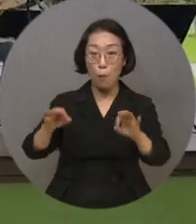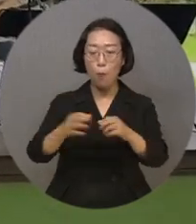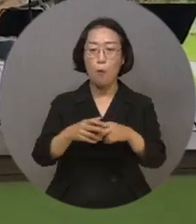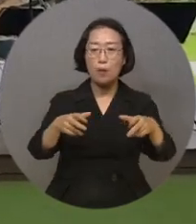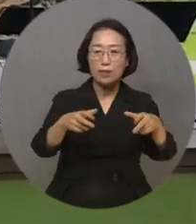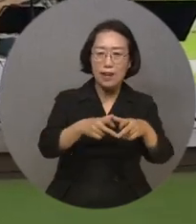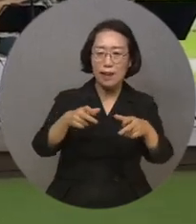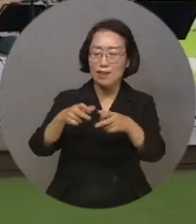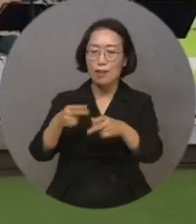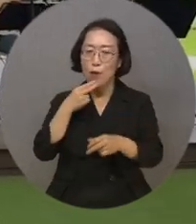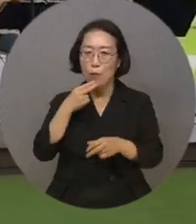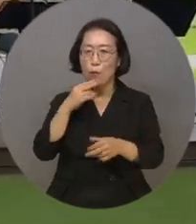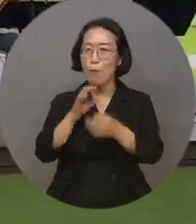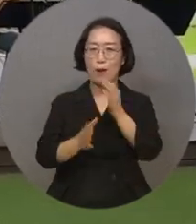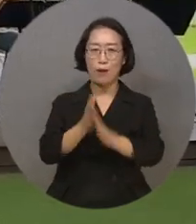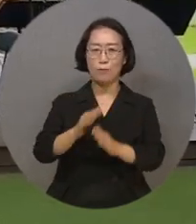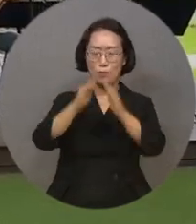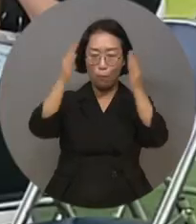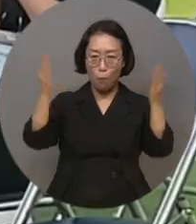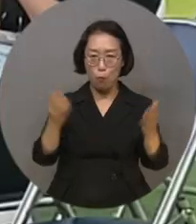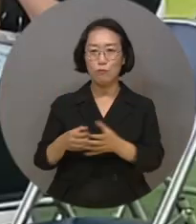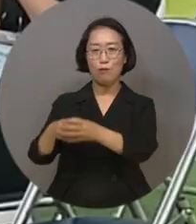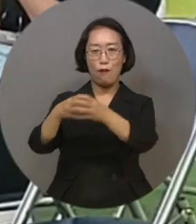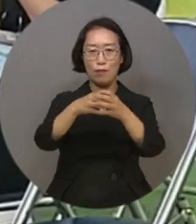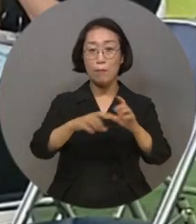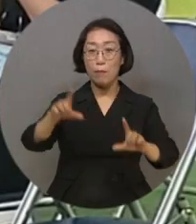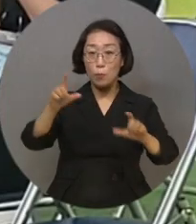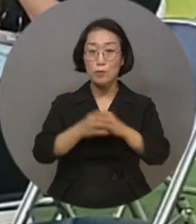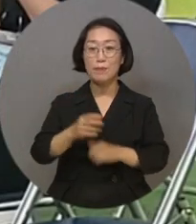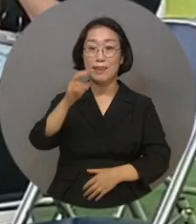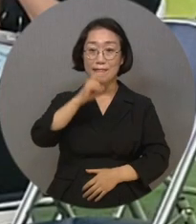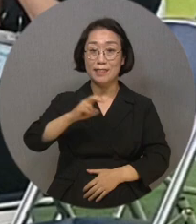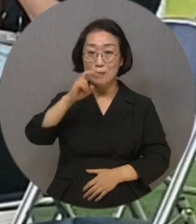비장애의 장벽을 허물어가는 노력으로 음악과 함께